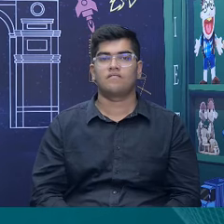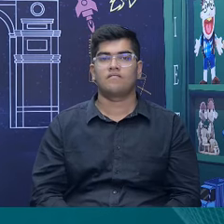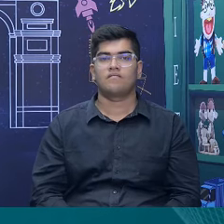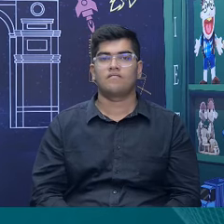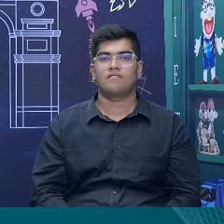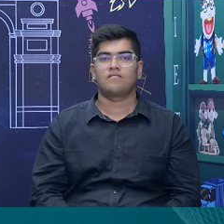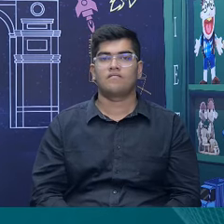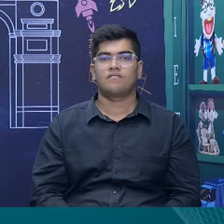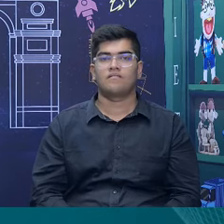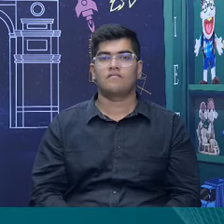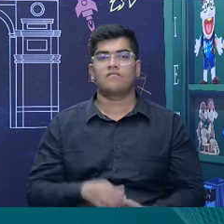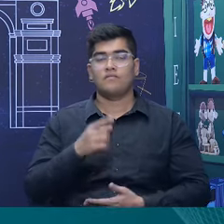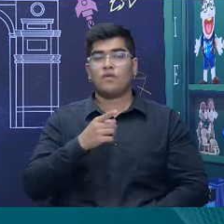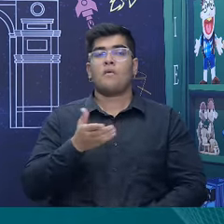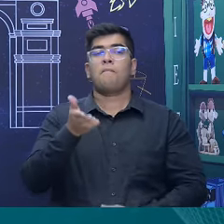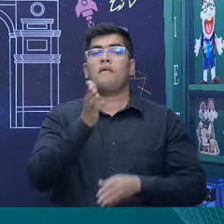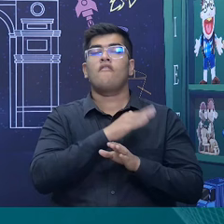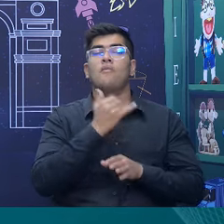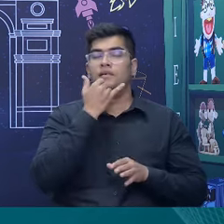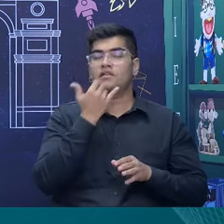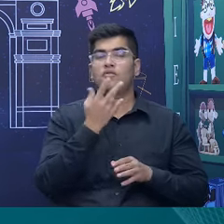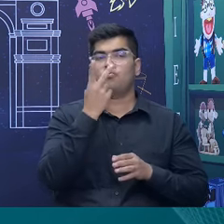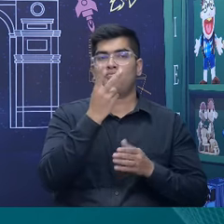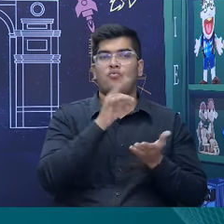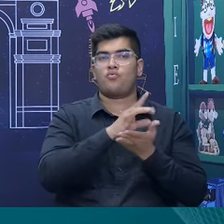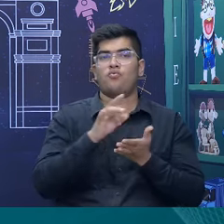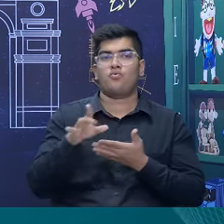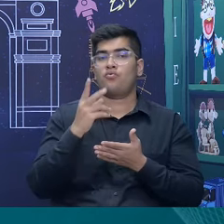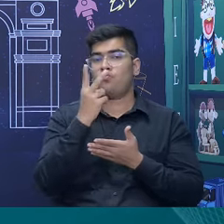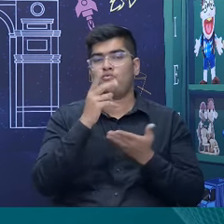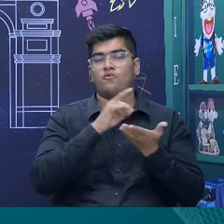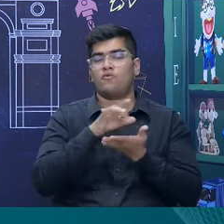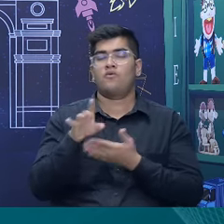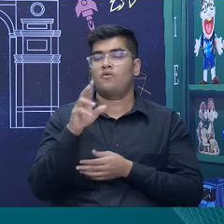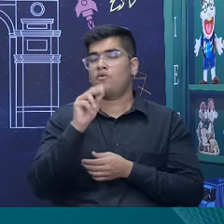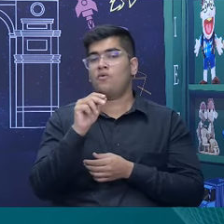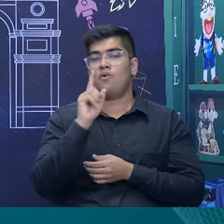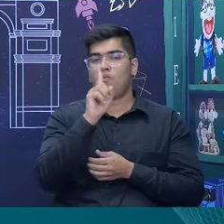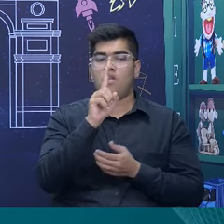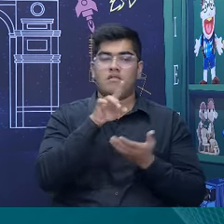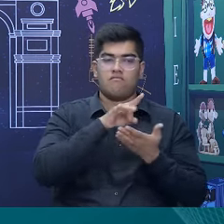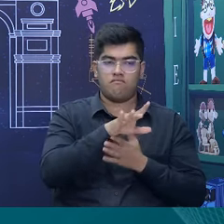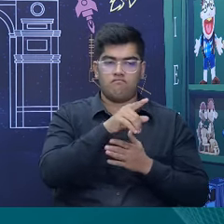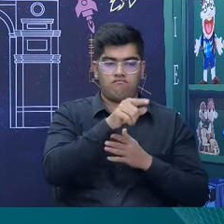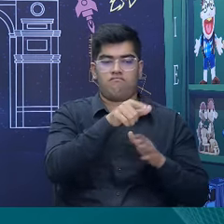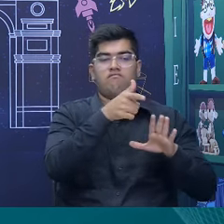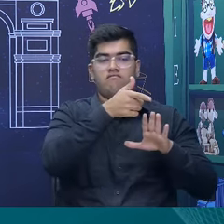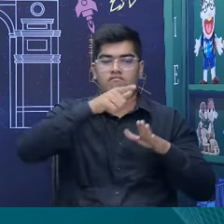हैं वहां मैंने दोनों निकाल दिए दोनों निकालेंगे तो फिर से वह एक डिफरेंट आकृति बन